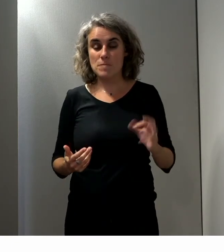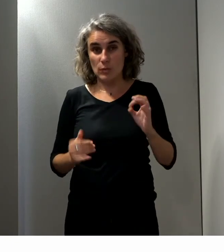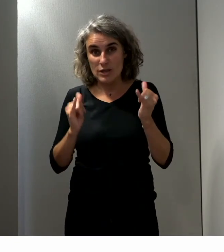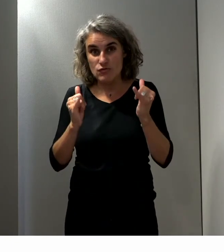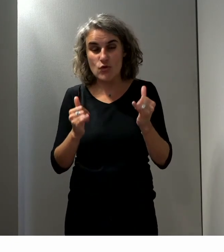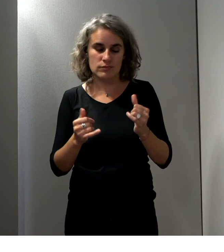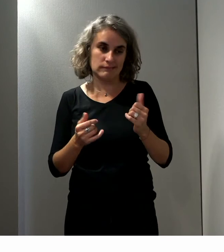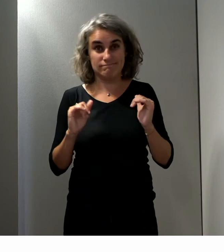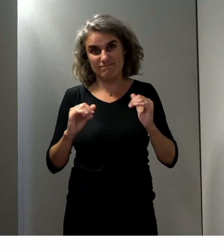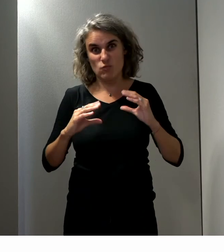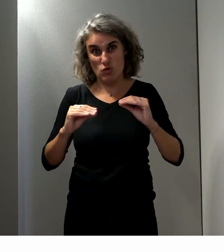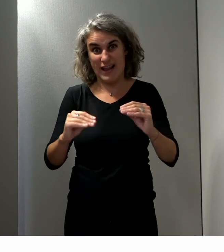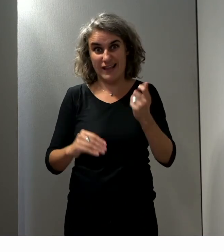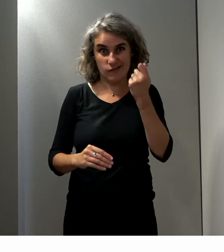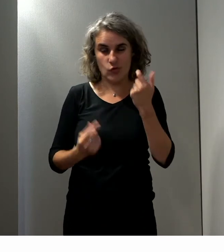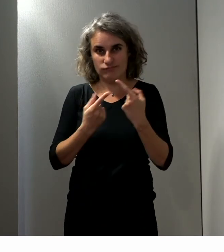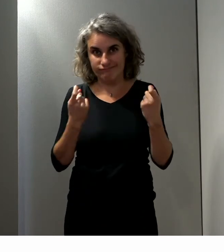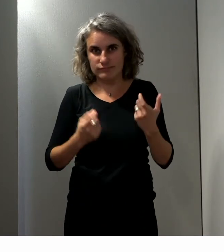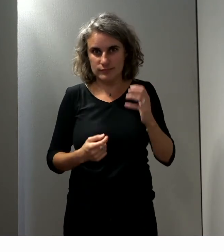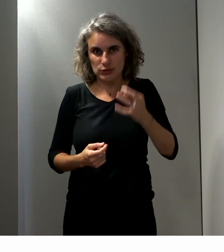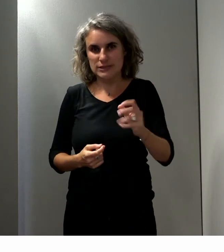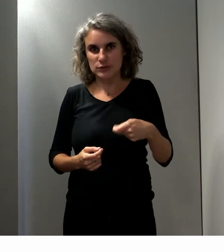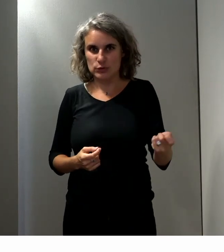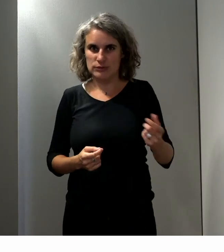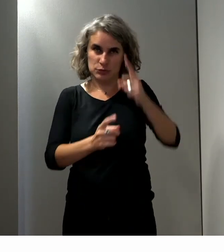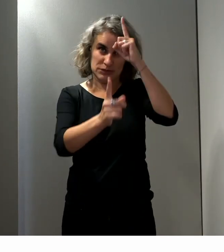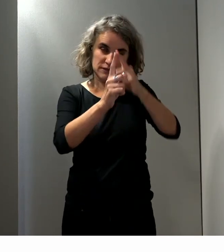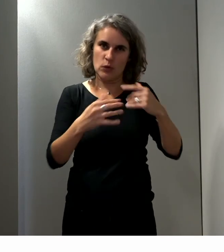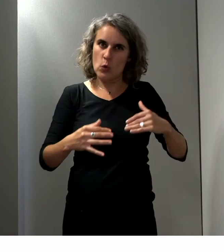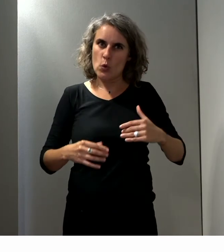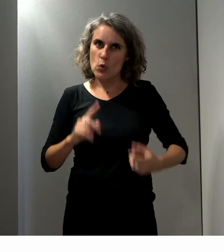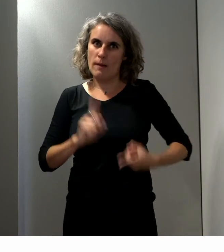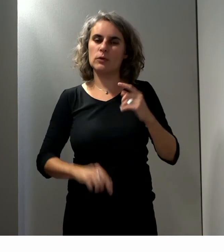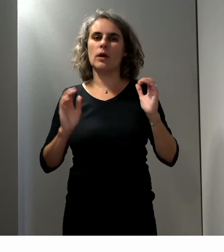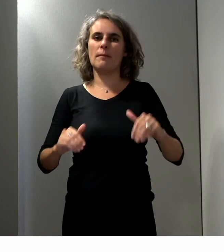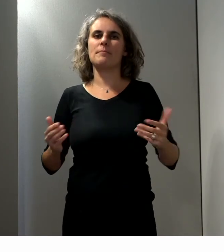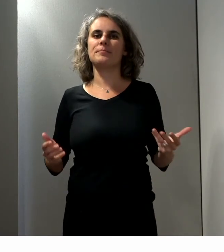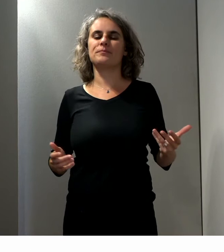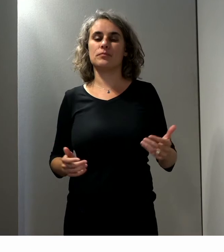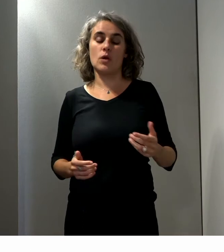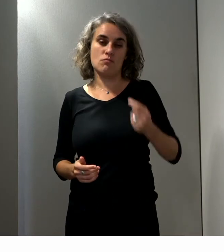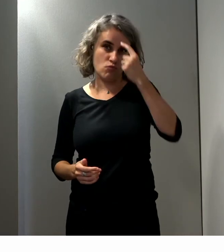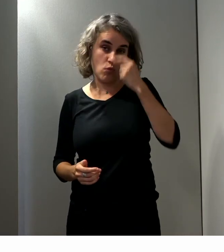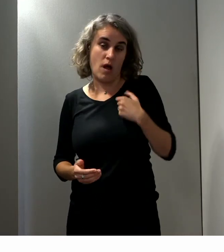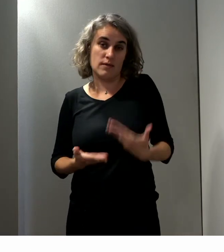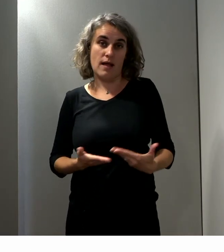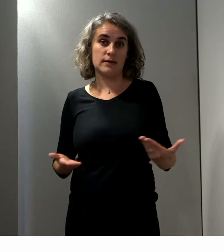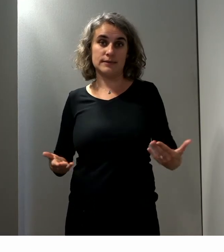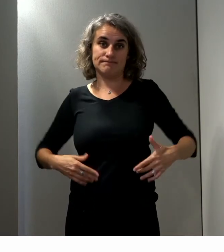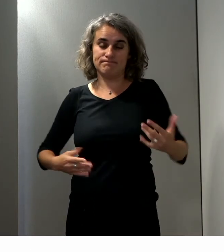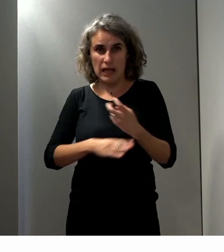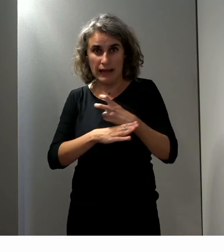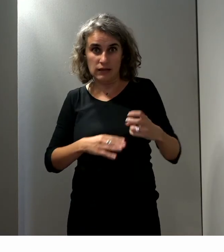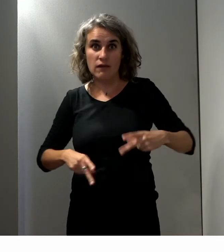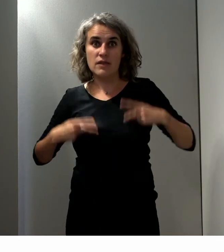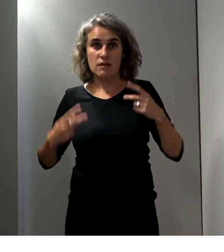on joue avec des choses concrètes et les enjeux finaux sont assez importants. Mais moi je le vois comme ça. On